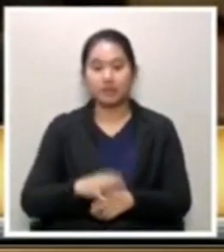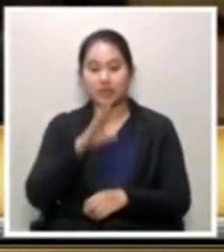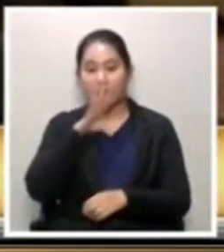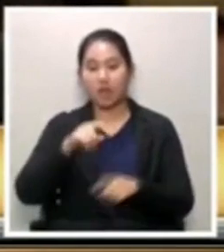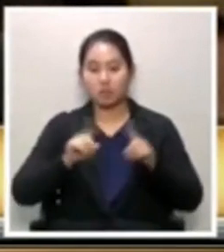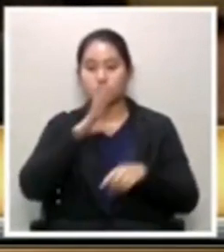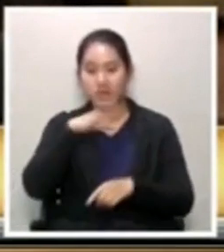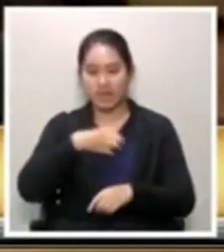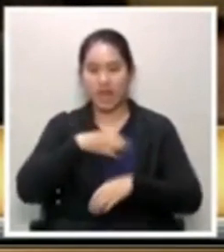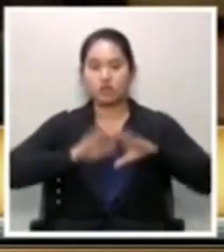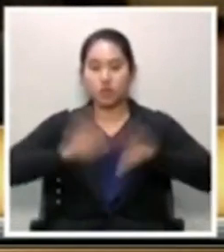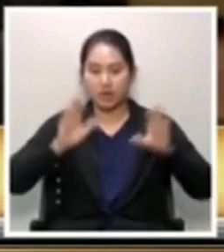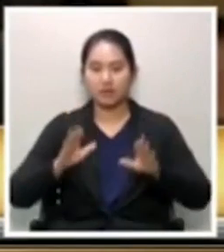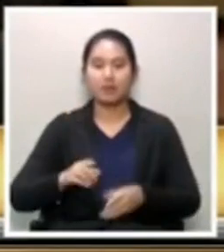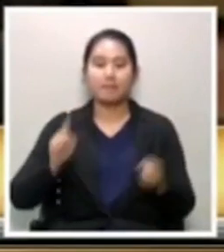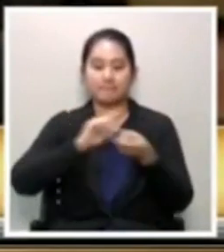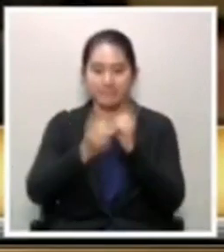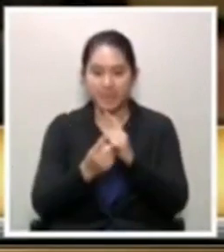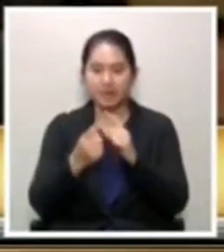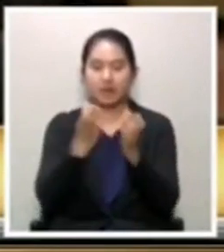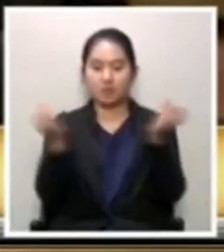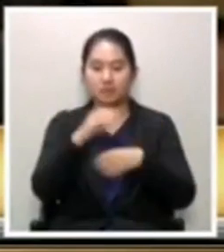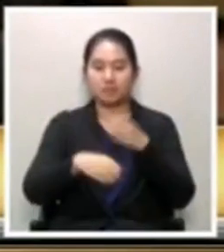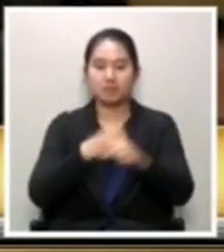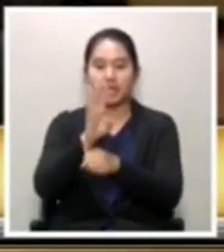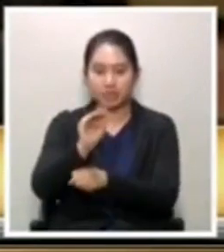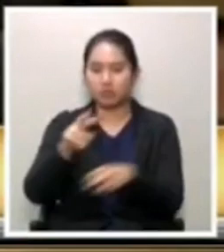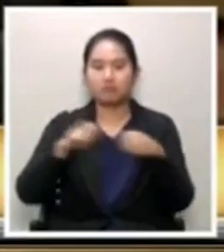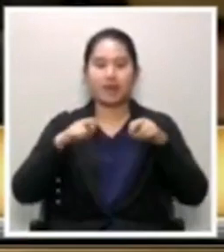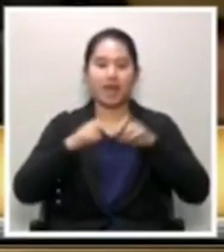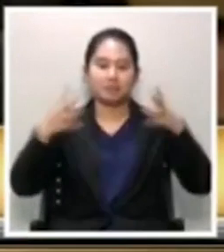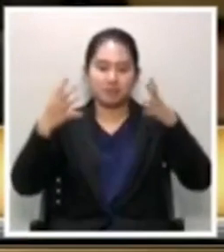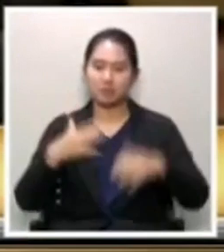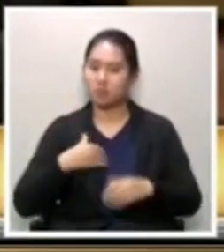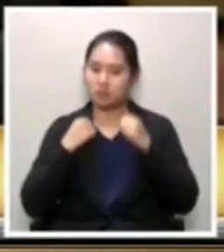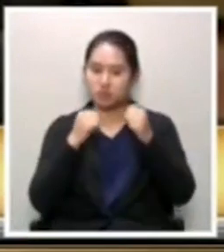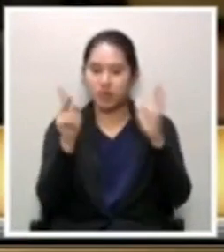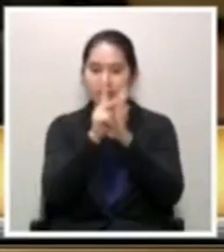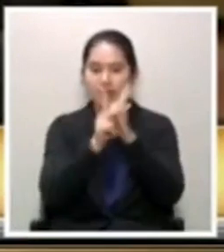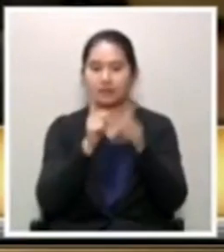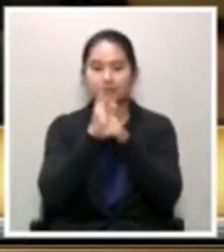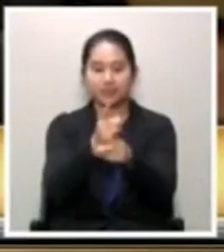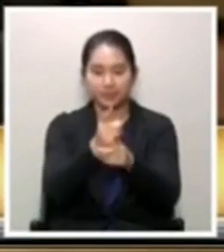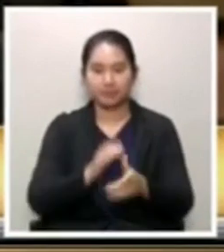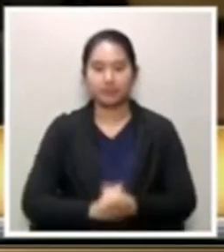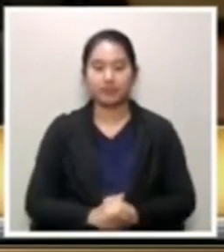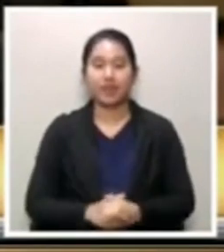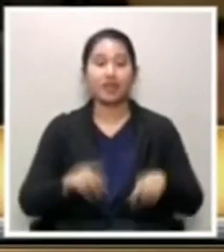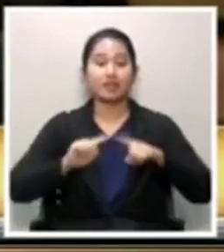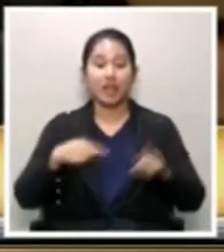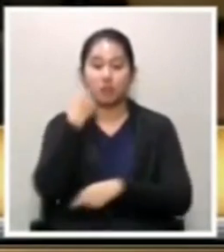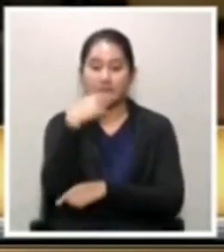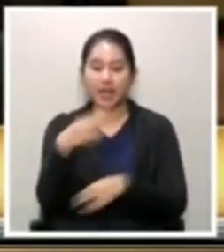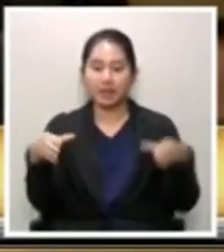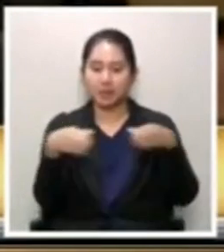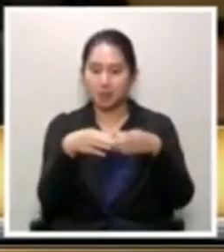ช้ระบบเลือกตั้งแบบ40หรือแบบ50ไม่มีปัญหาเลยครับนะผมพร้อมสู้ทุกกติกาอยู่แล้วนะครับแต่ถ้าพรรคใดได้ประโยชน์ฉบับ